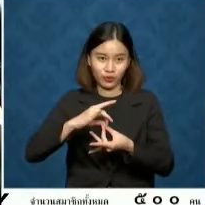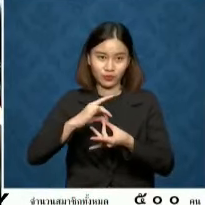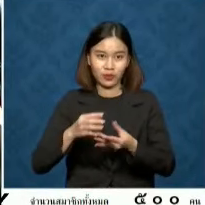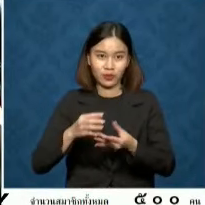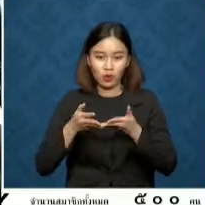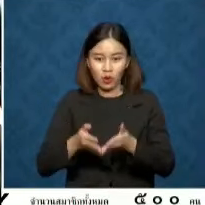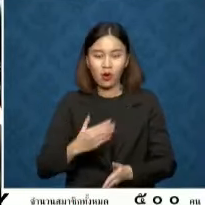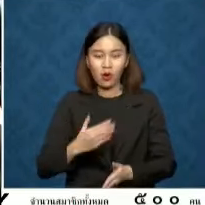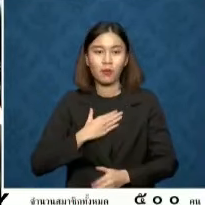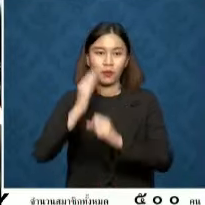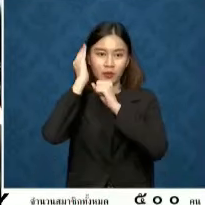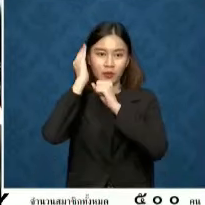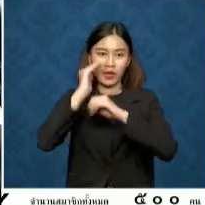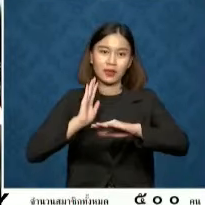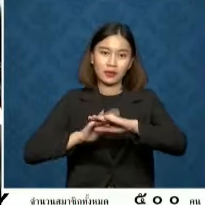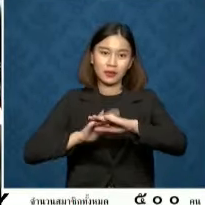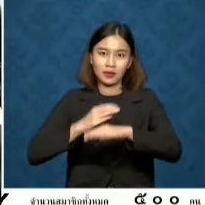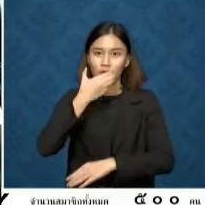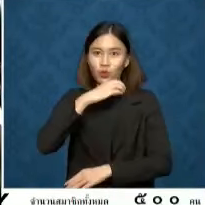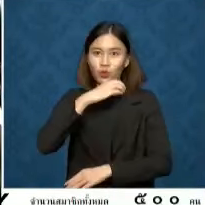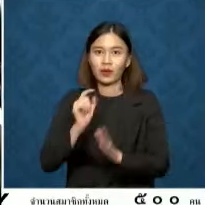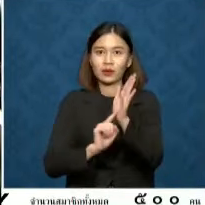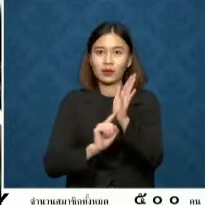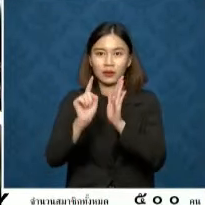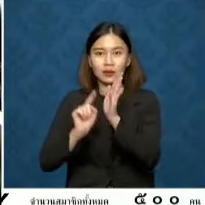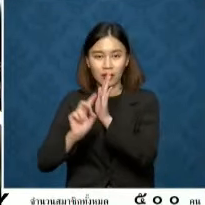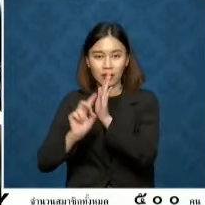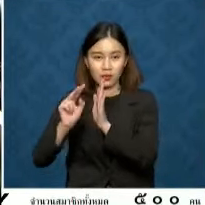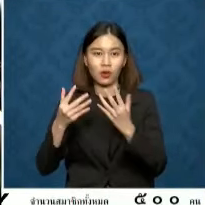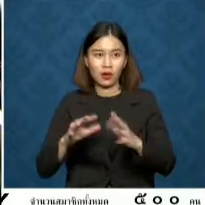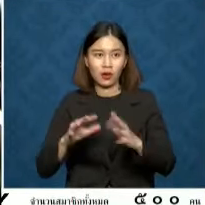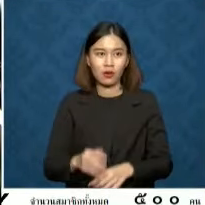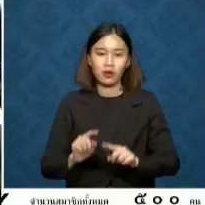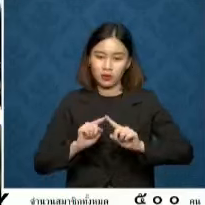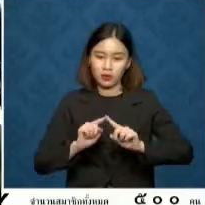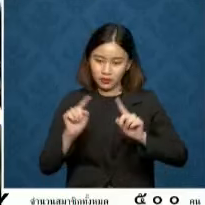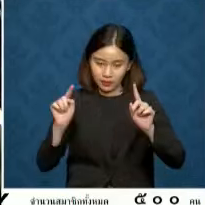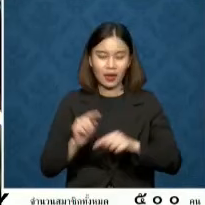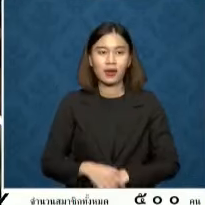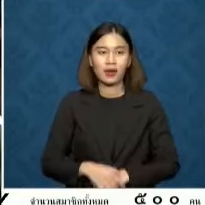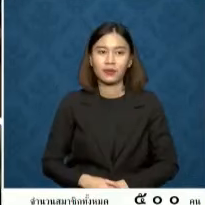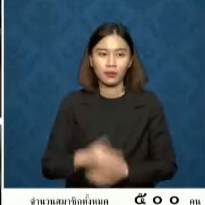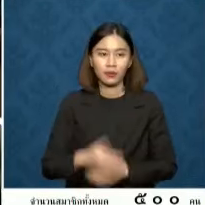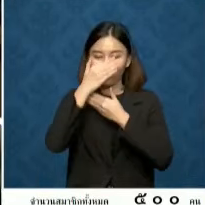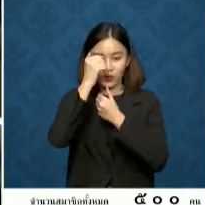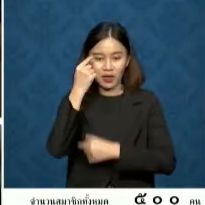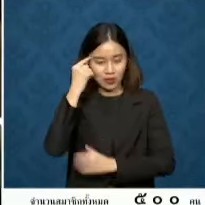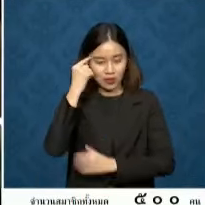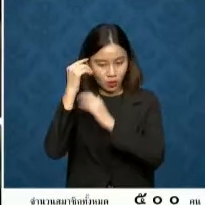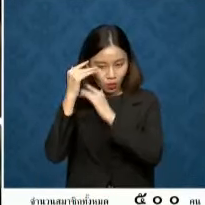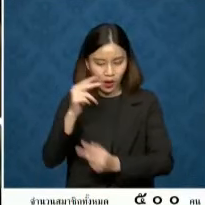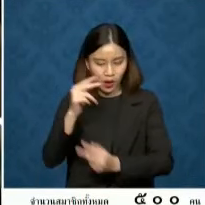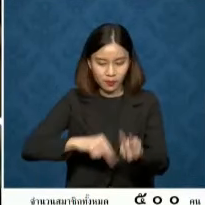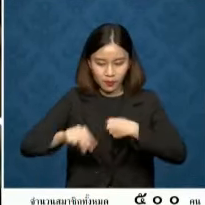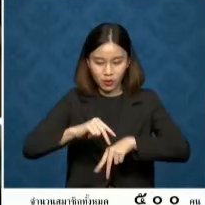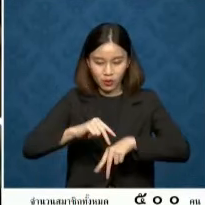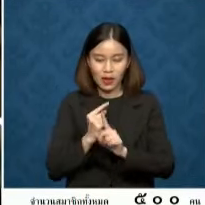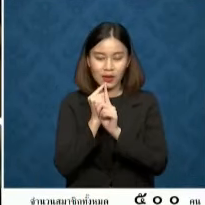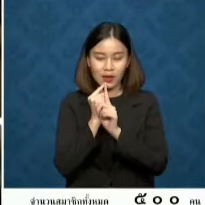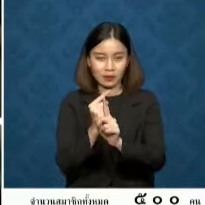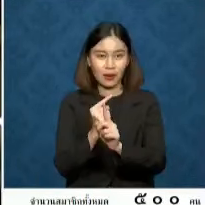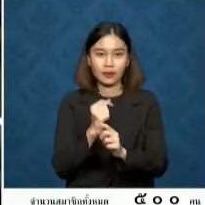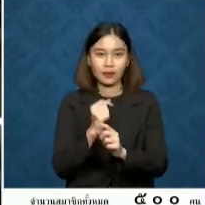ายเตือนท่านรัฐมนตรีสุทินครับในสภาแห่งนี้ไปแล้ว2ครั้งแต่ท่านไม่ได้นำพาเลยผมคาดหวังให้ท่านลงไปตรวจสอบติดตามทำ